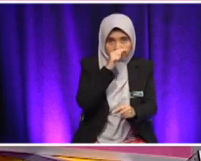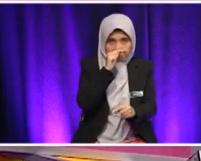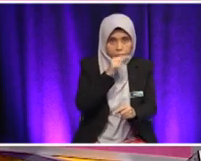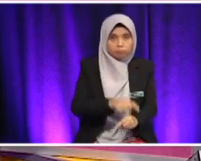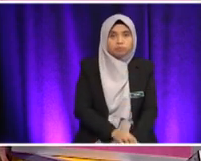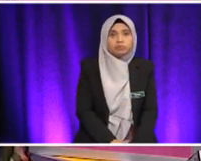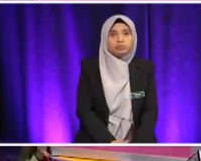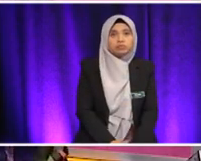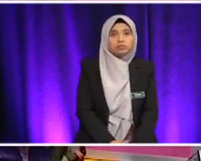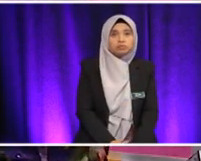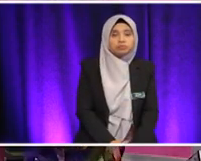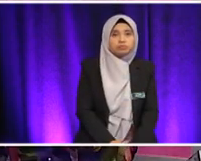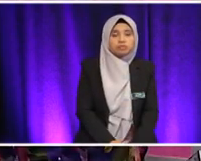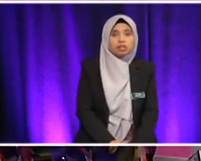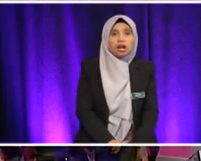bayi